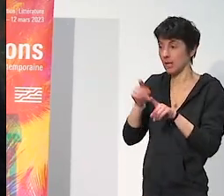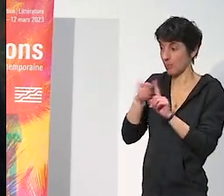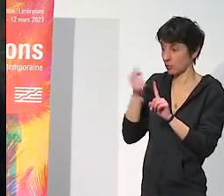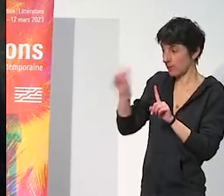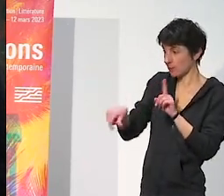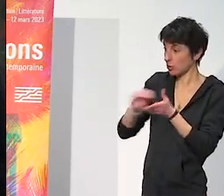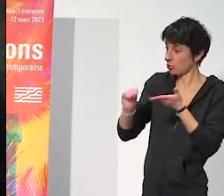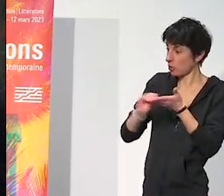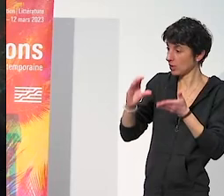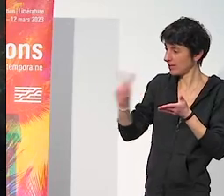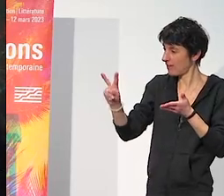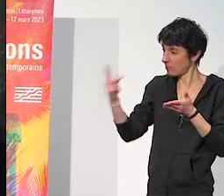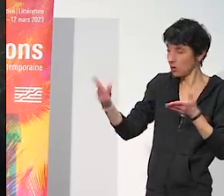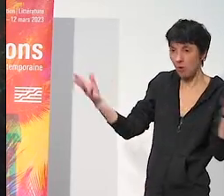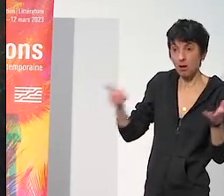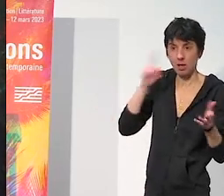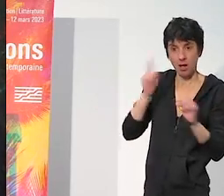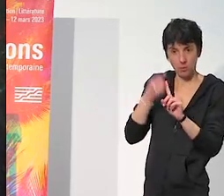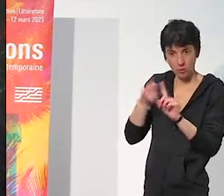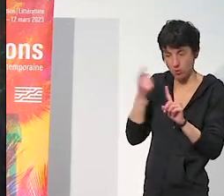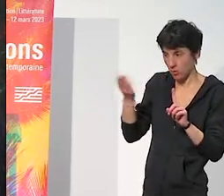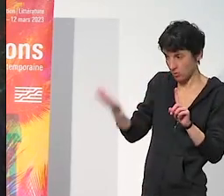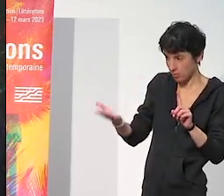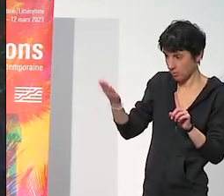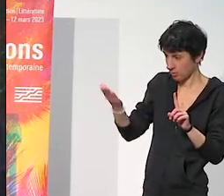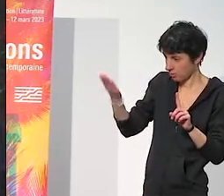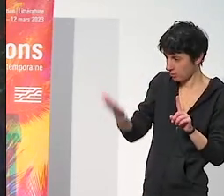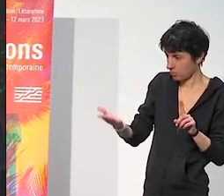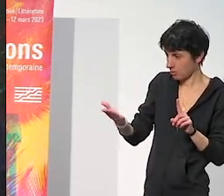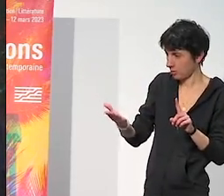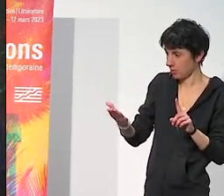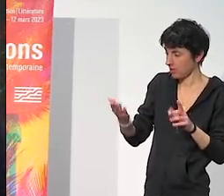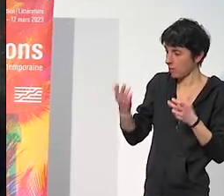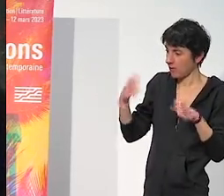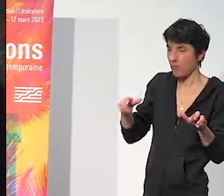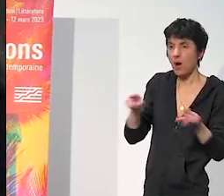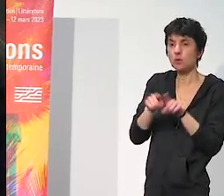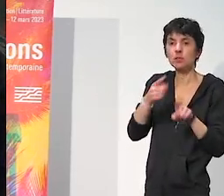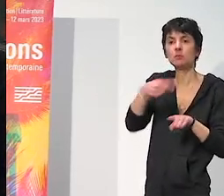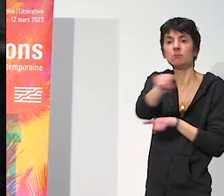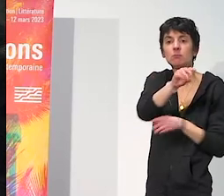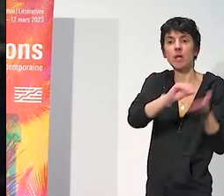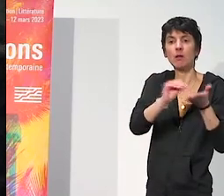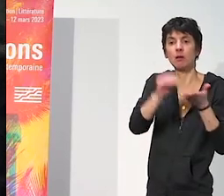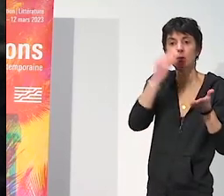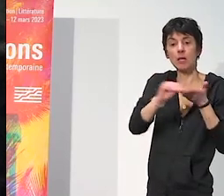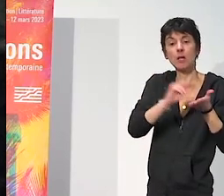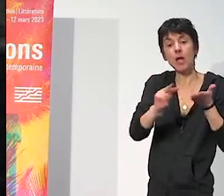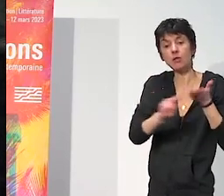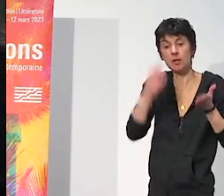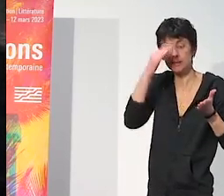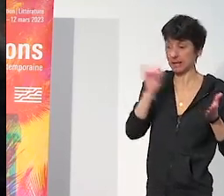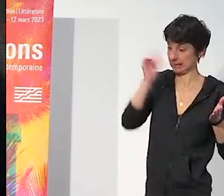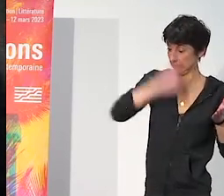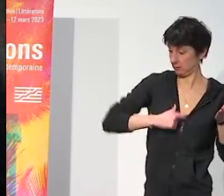Très troublant. Parce que dans l'absolu, j'aimerais bien qu'on ne sache pas ce que je pense. Et j'essaye de m'absenter.